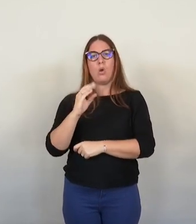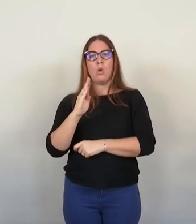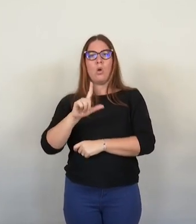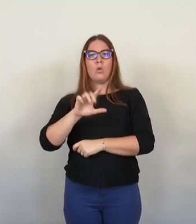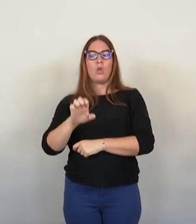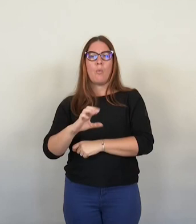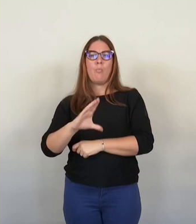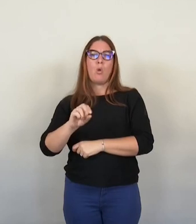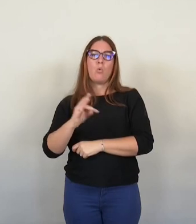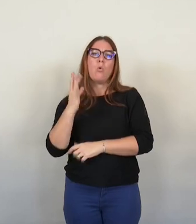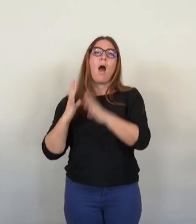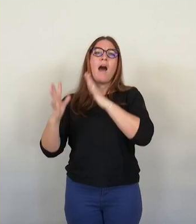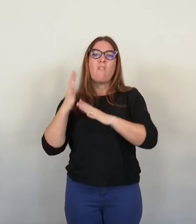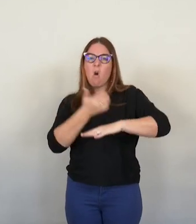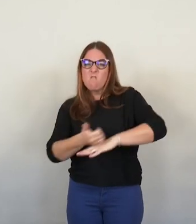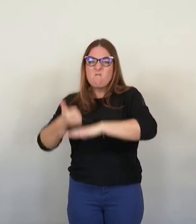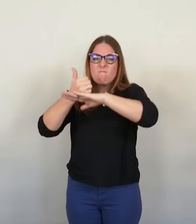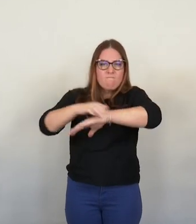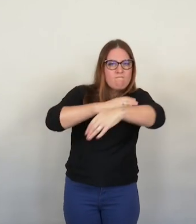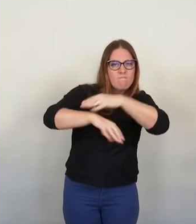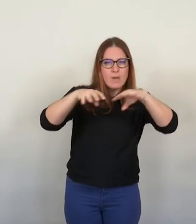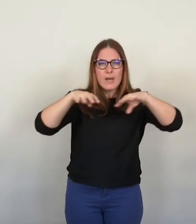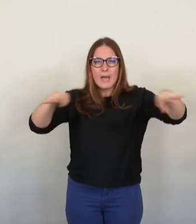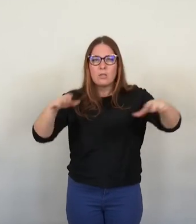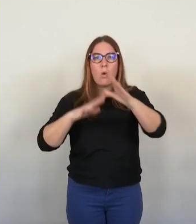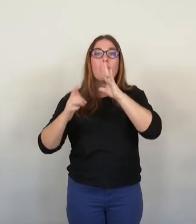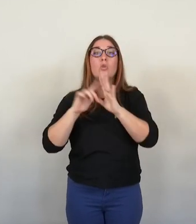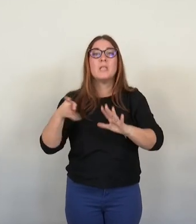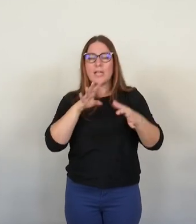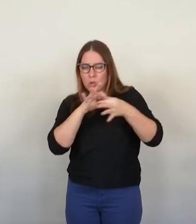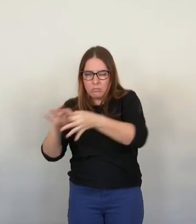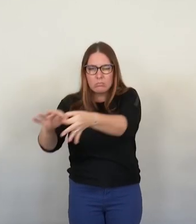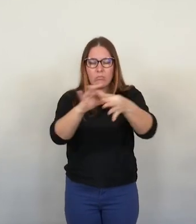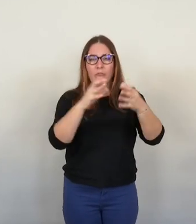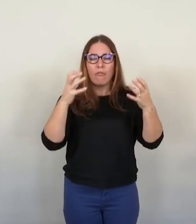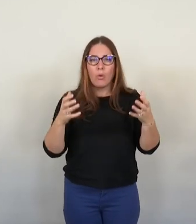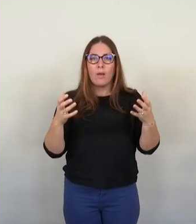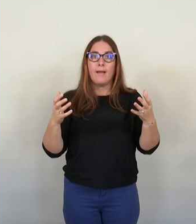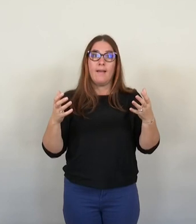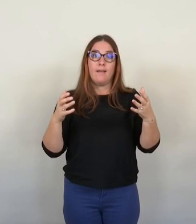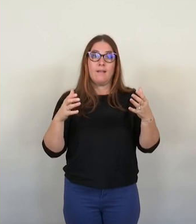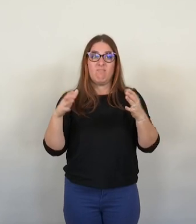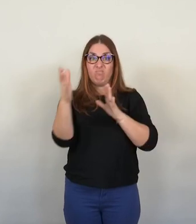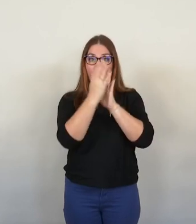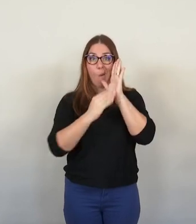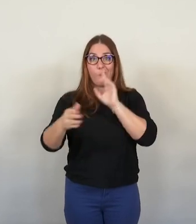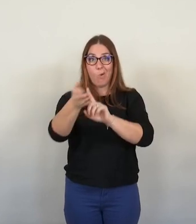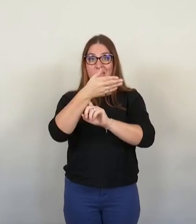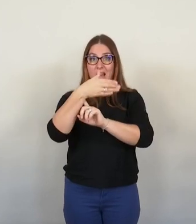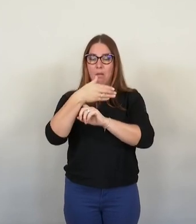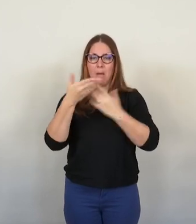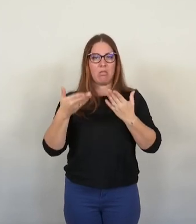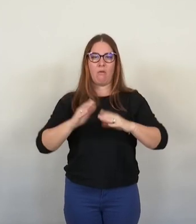essayer de créer ce réseau des maisons des habitants municipales en 2014 ce modèle n'est plus viable